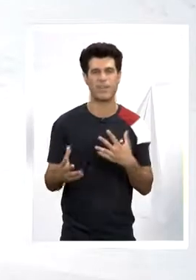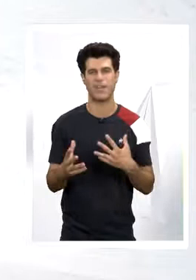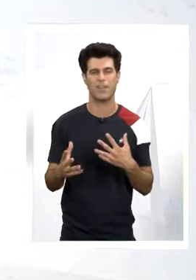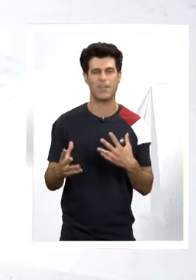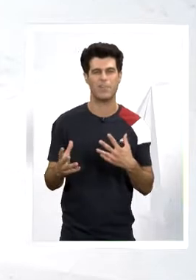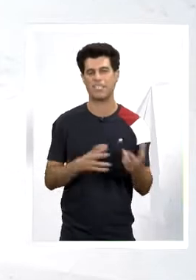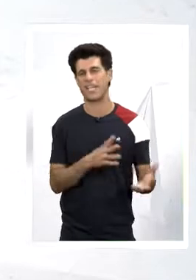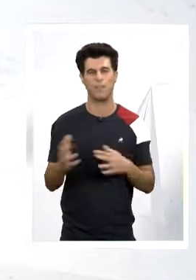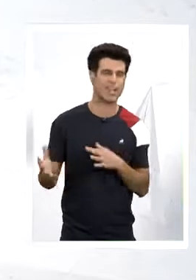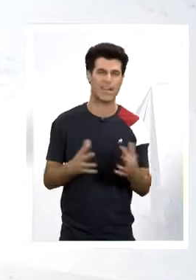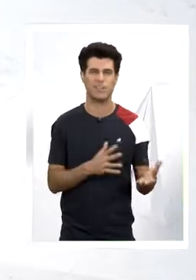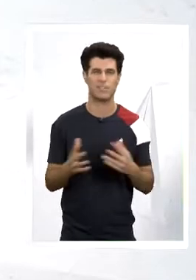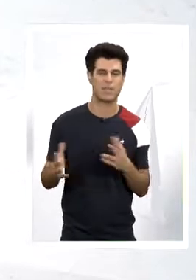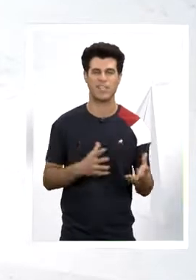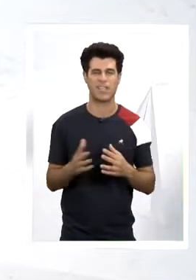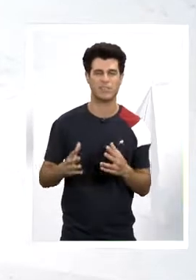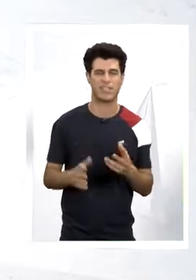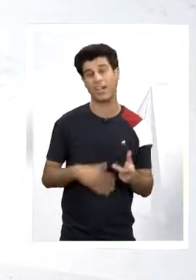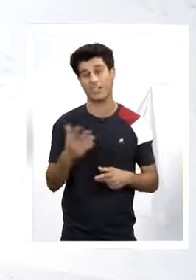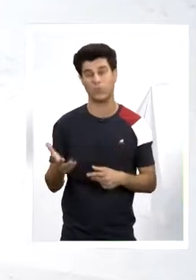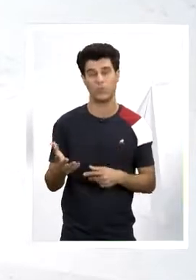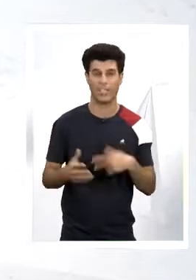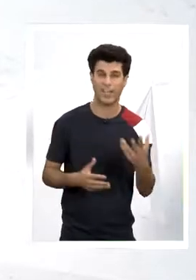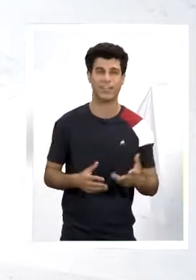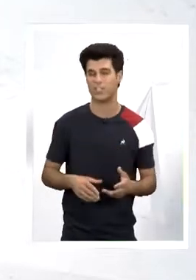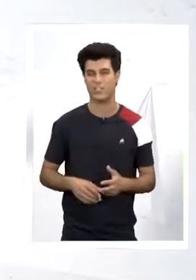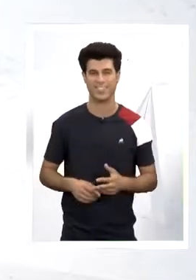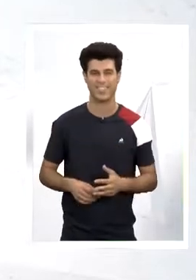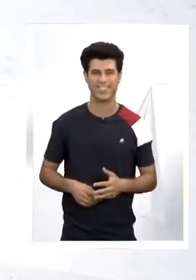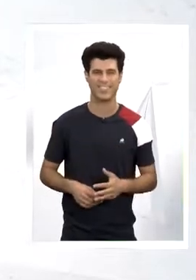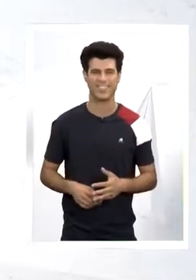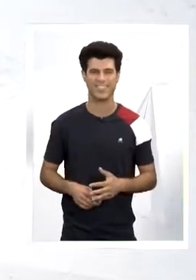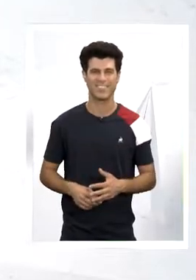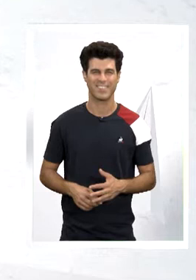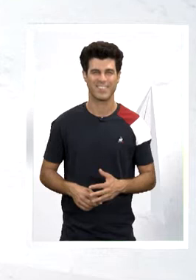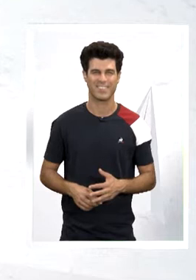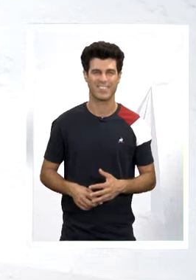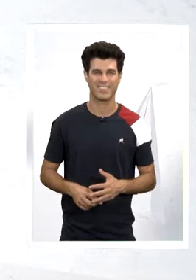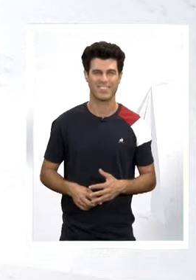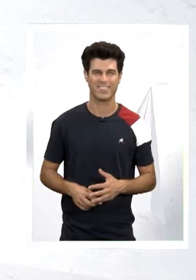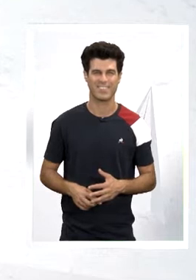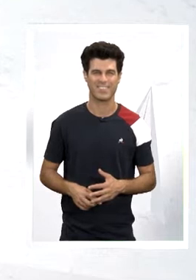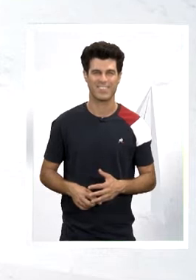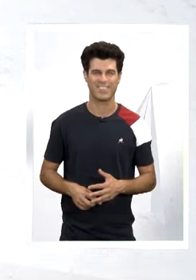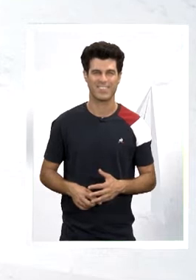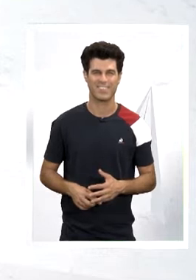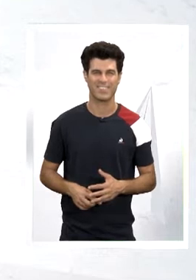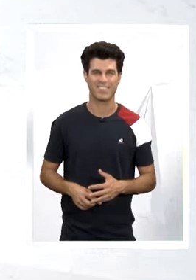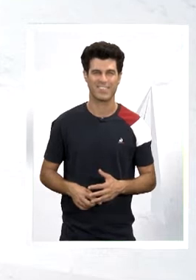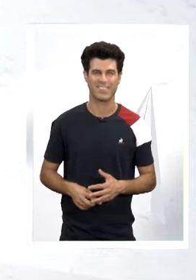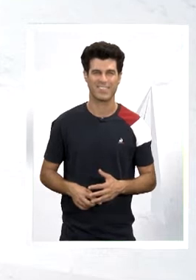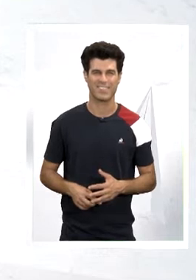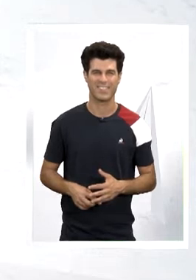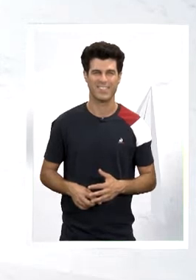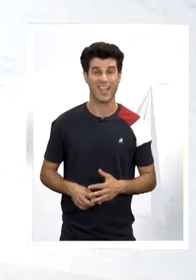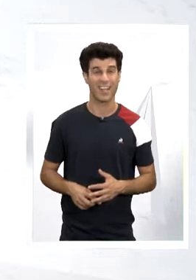אתם משחקים ביחד עם סבא וסבתא דרך הזום או דרך הרשת? רגע, אבל זה לא הולך ככה, זה לא חד סטרי. על